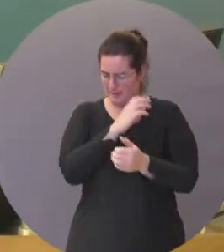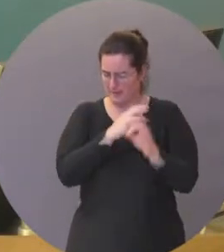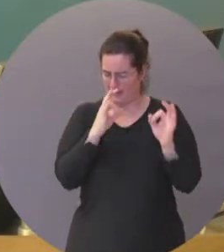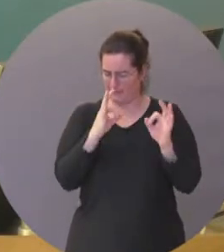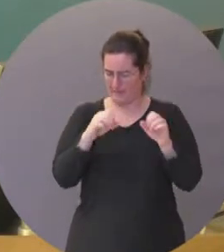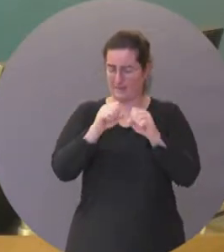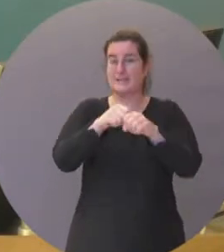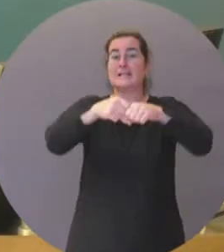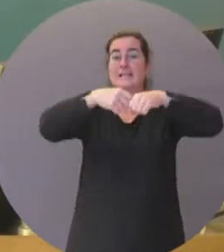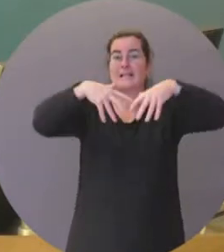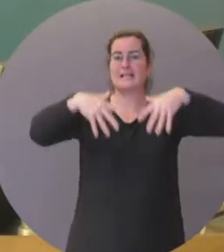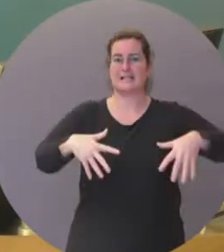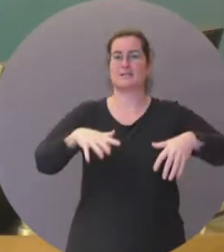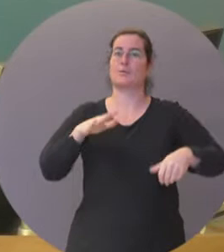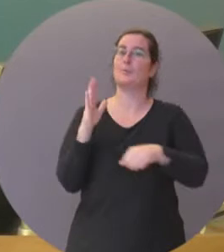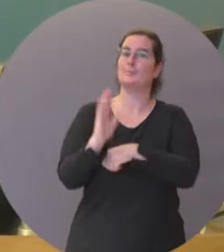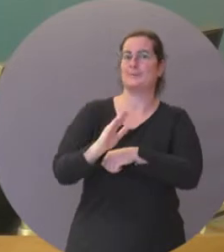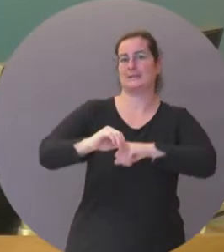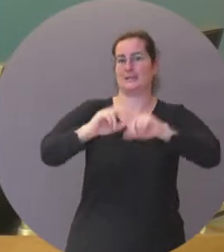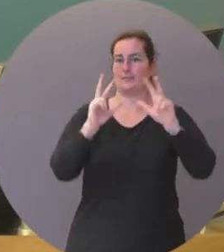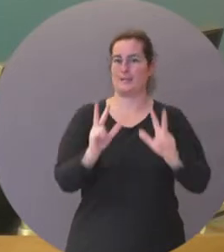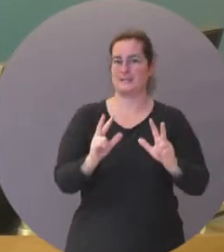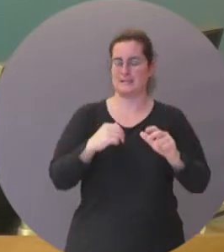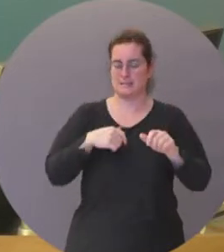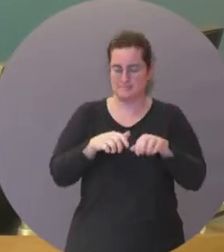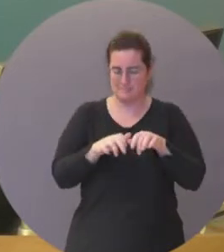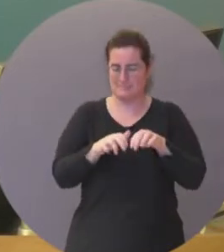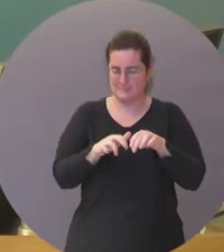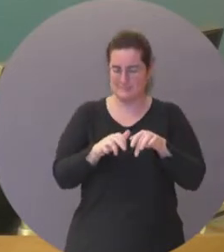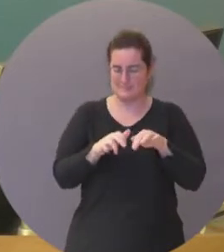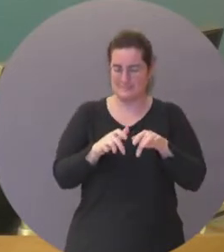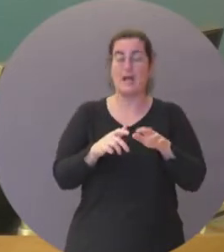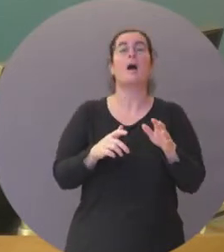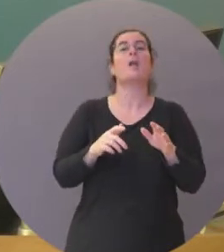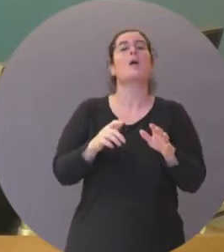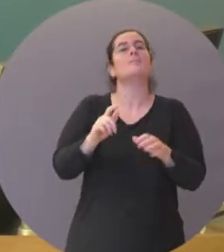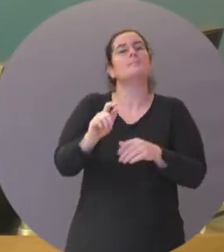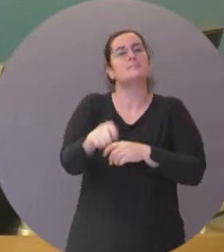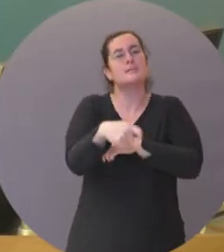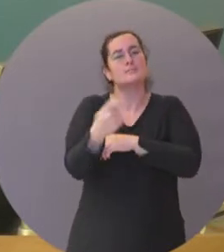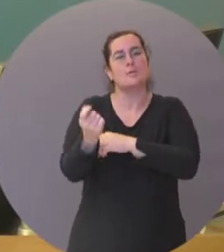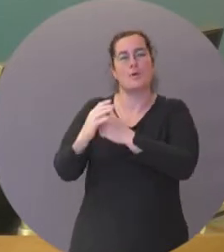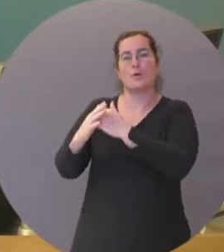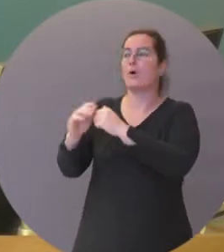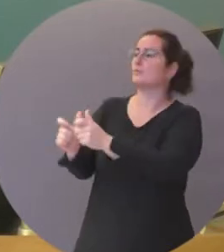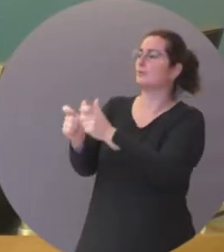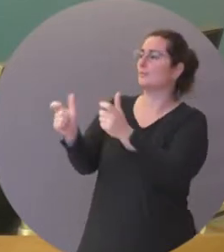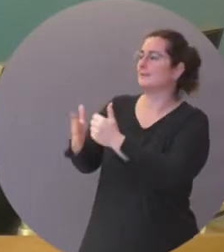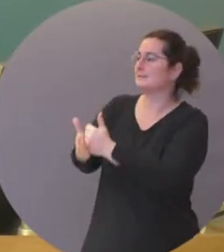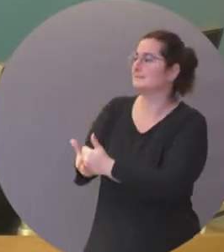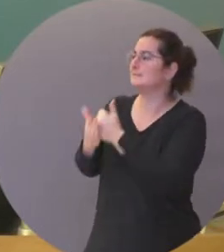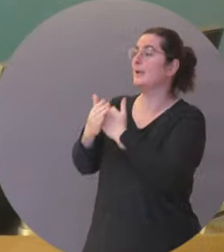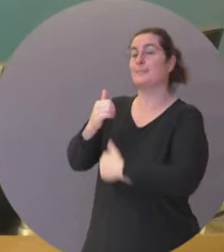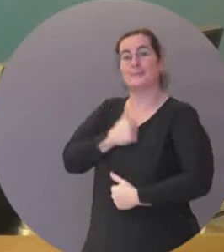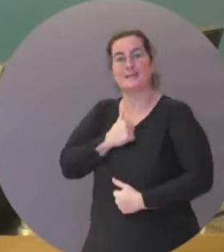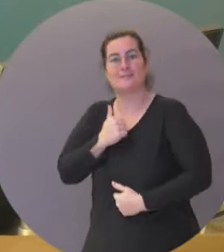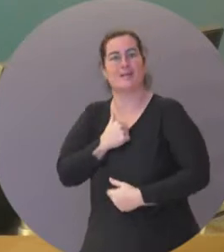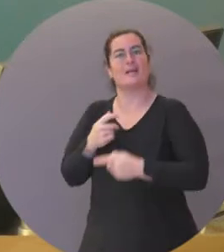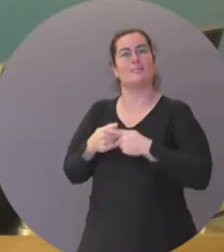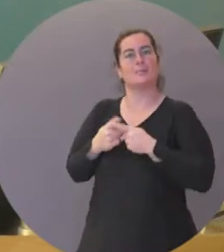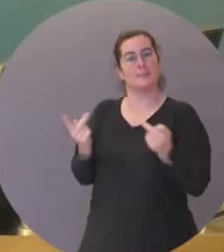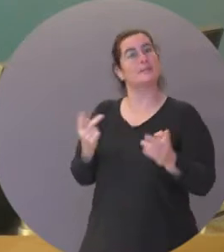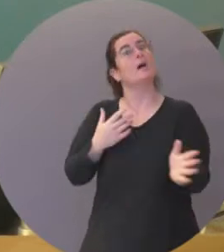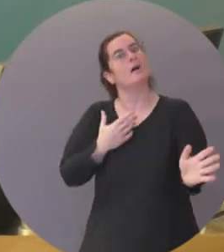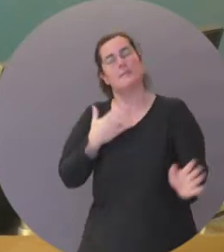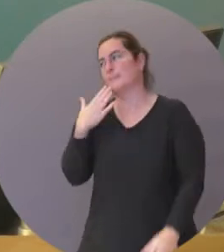réseaux épaulé par des prestataires et des partenaires publics et privés que je tiens évidemment à remercier